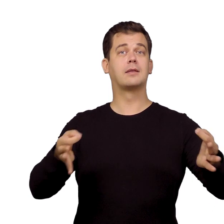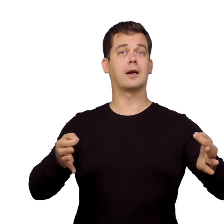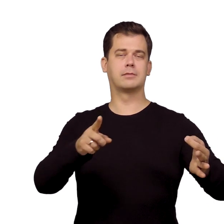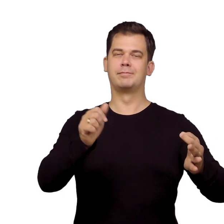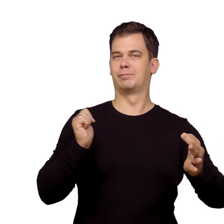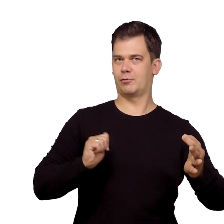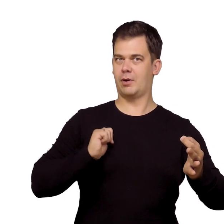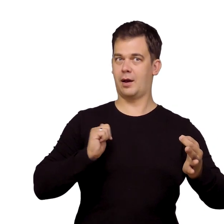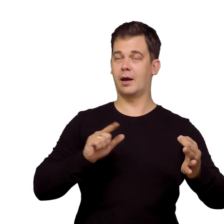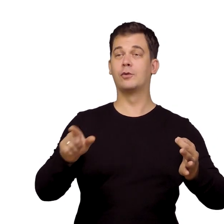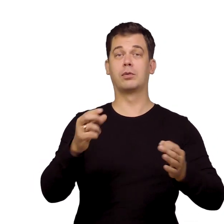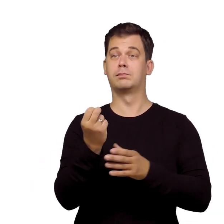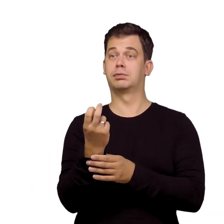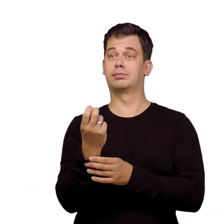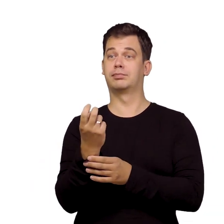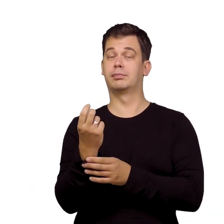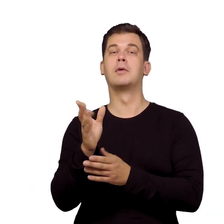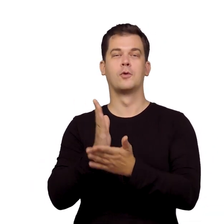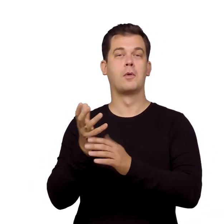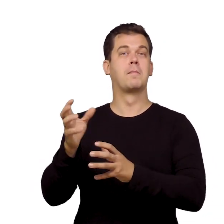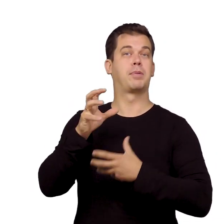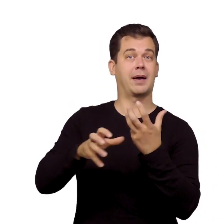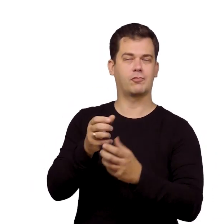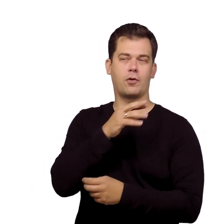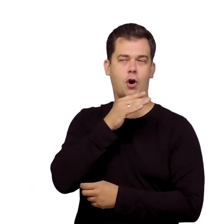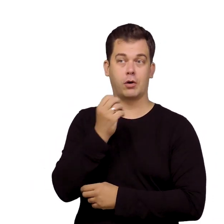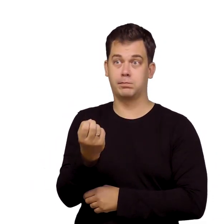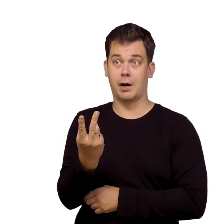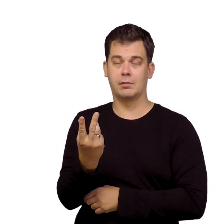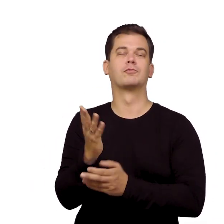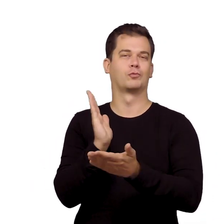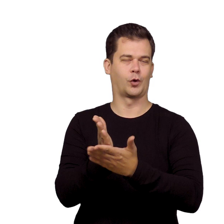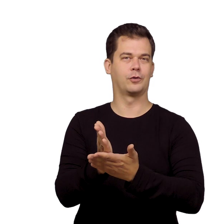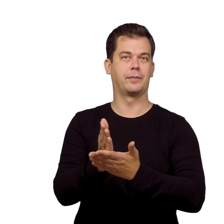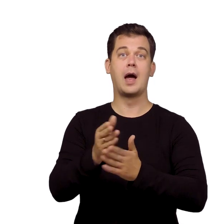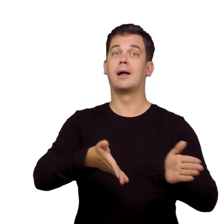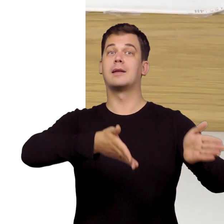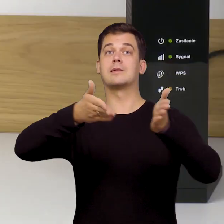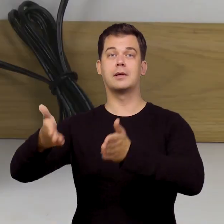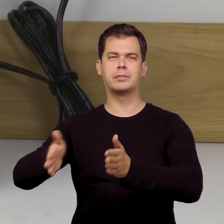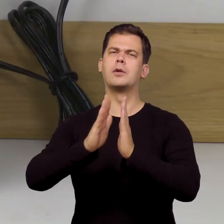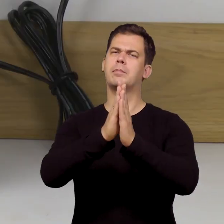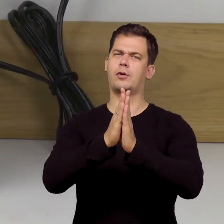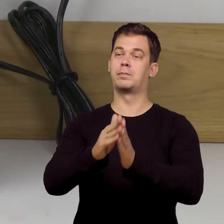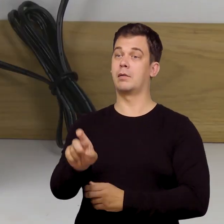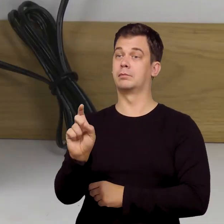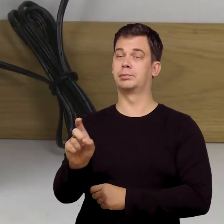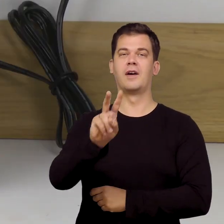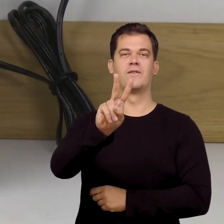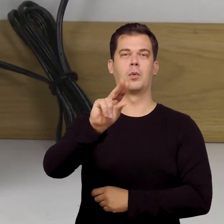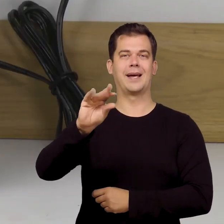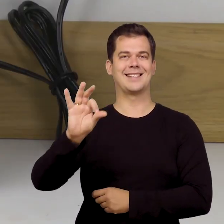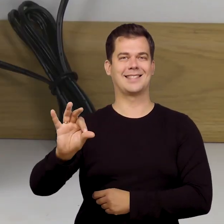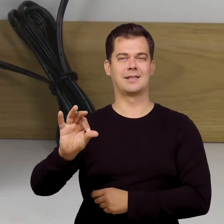Teraz poczekaj, aż dioda tryb zaświeci się na pomarańczowo. W kolejnym kroku aplikacja poprosi Cię o wciśnięcie